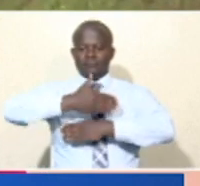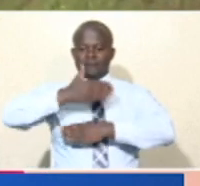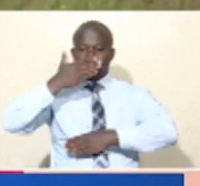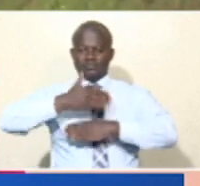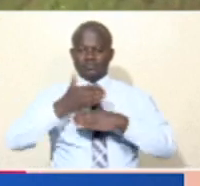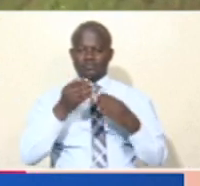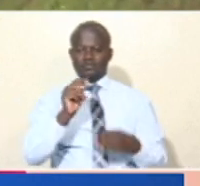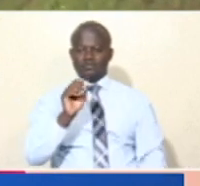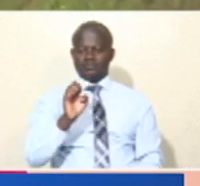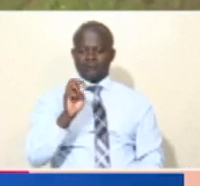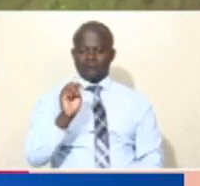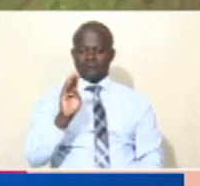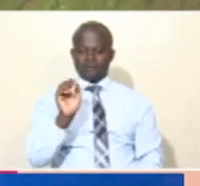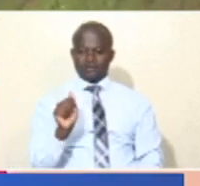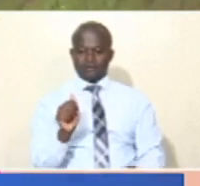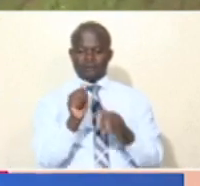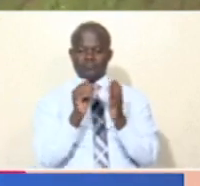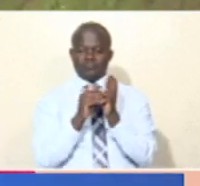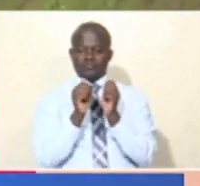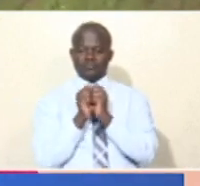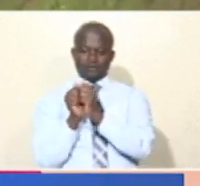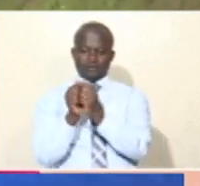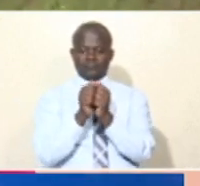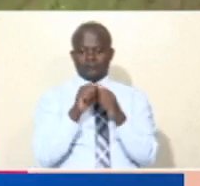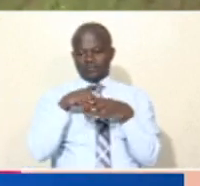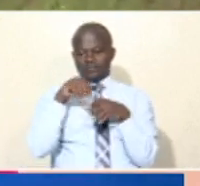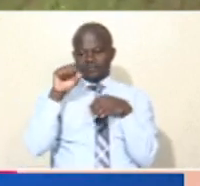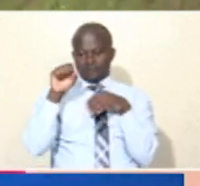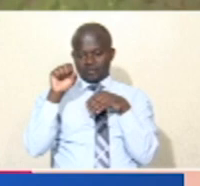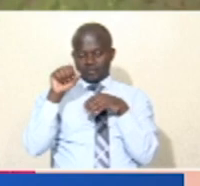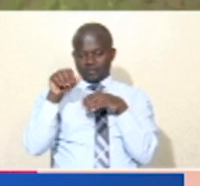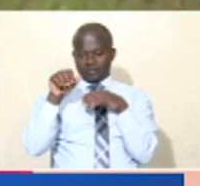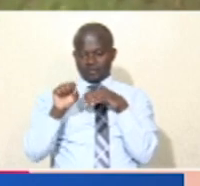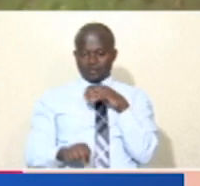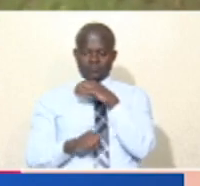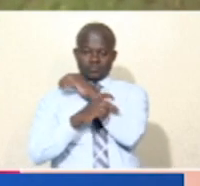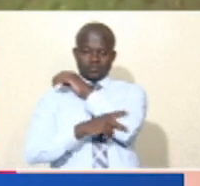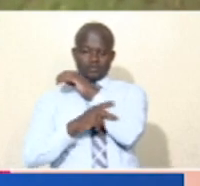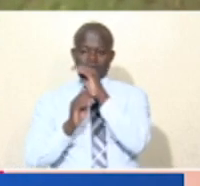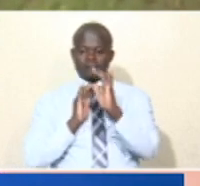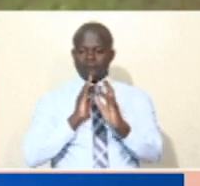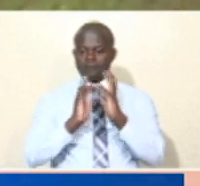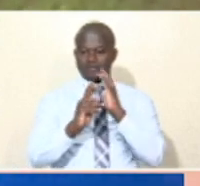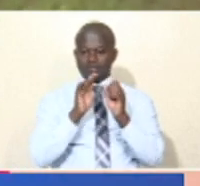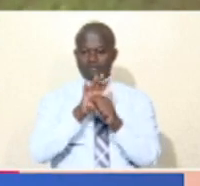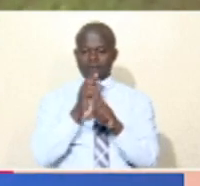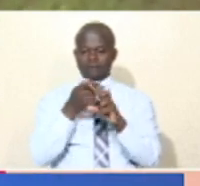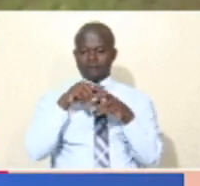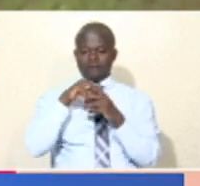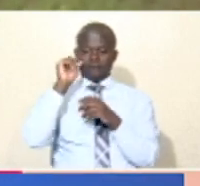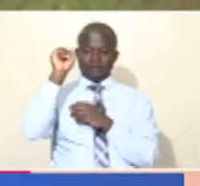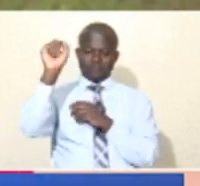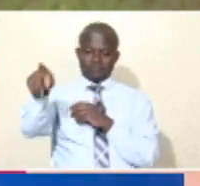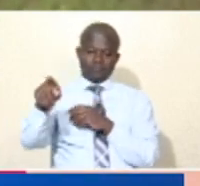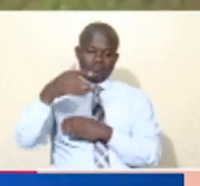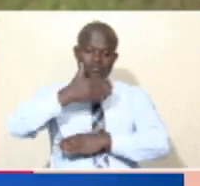wahangaha Nemba ndetse no ku ruhande rw'intara y'Amajyepfo, aho usanga urujya n'uruza rw'abantu cyane cyane abaturuka kure